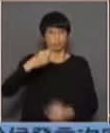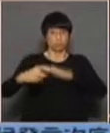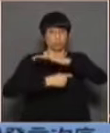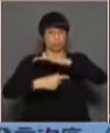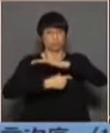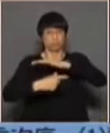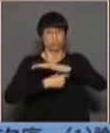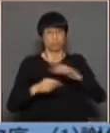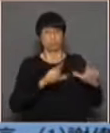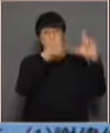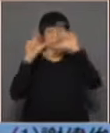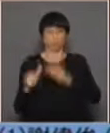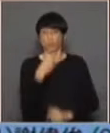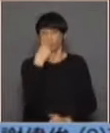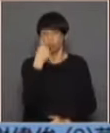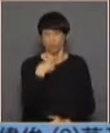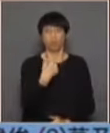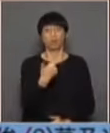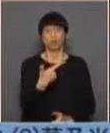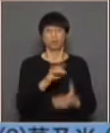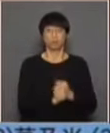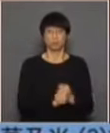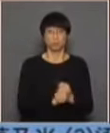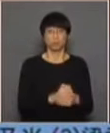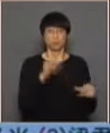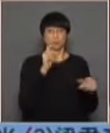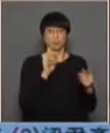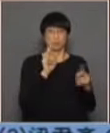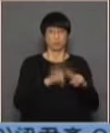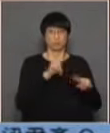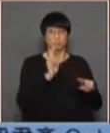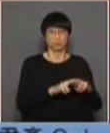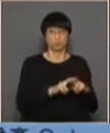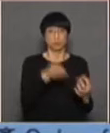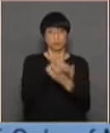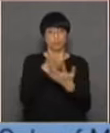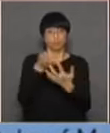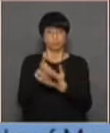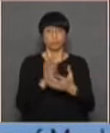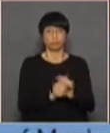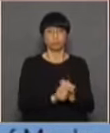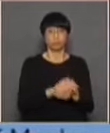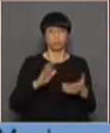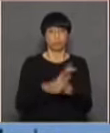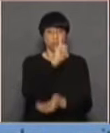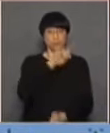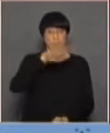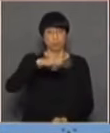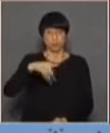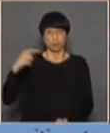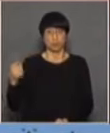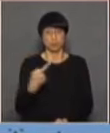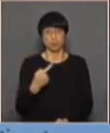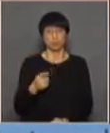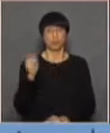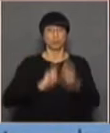生，香港社会饱受中国冲击，由1年4000多万人次的自由